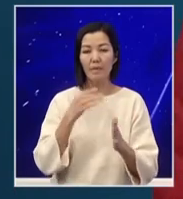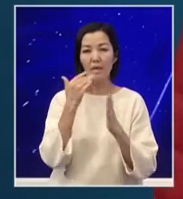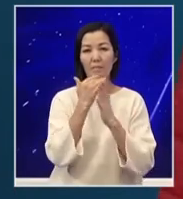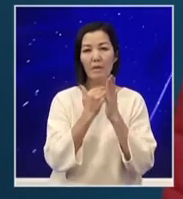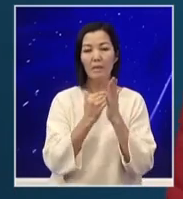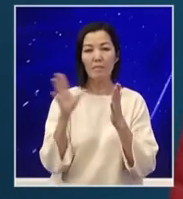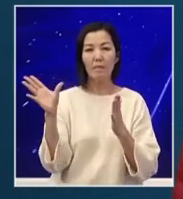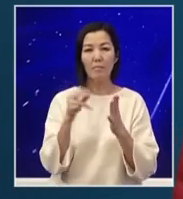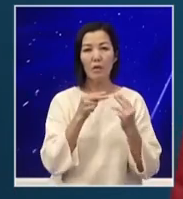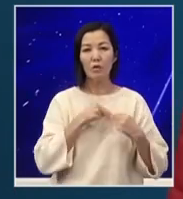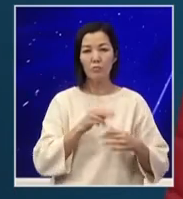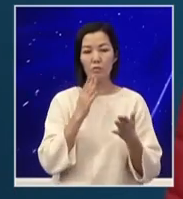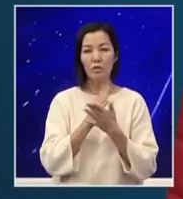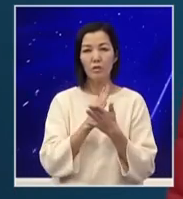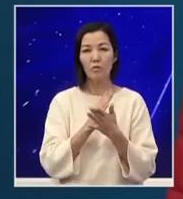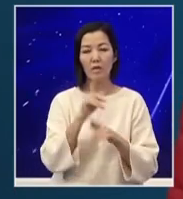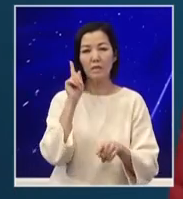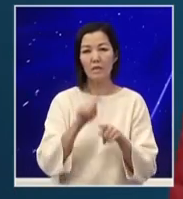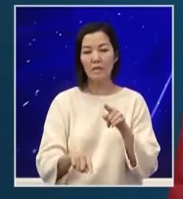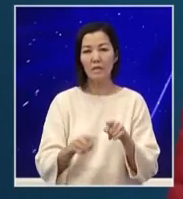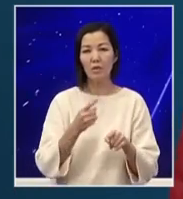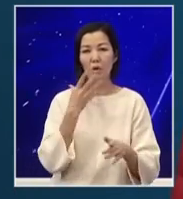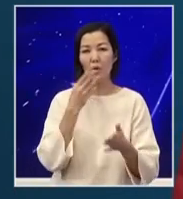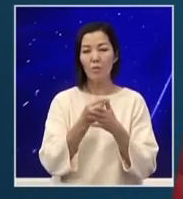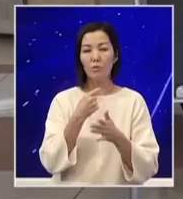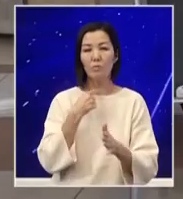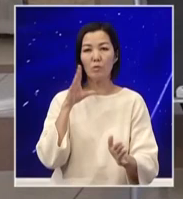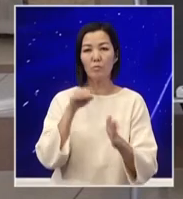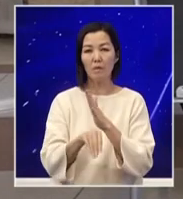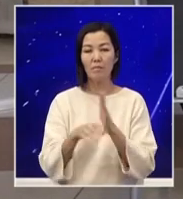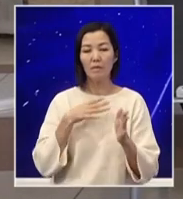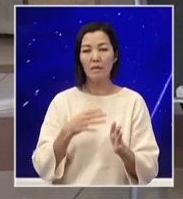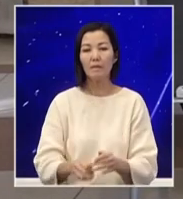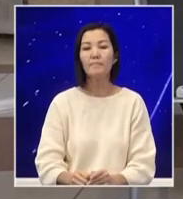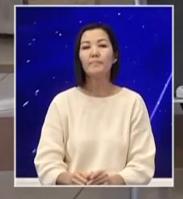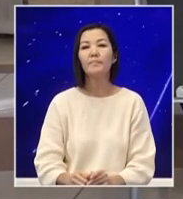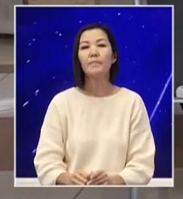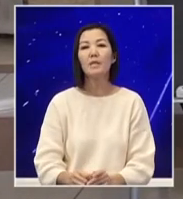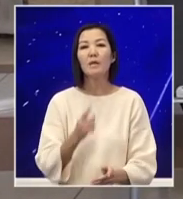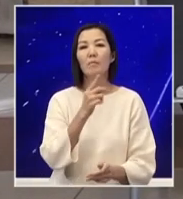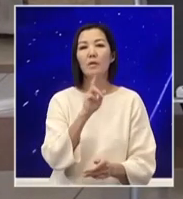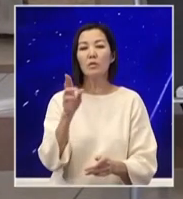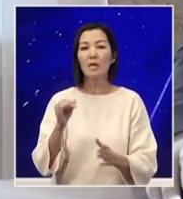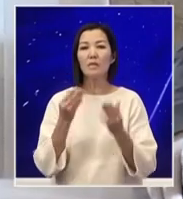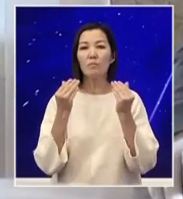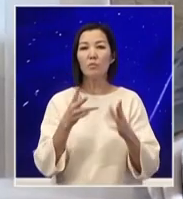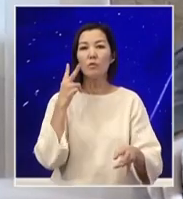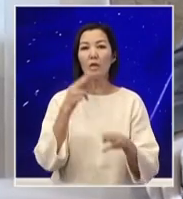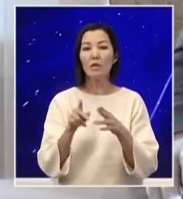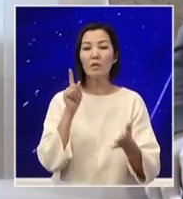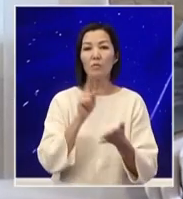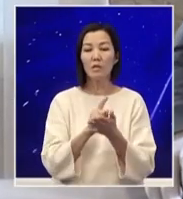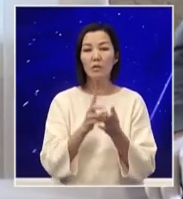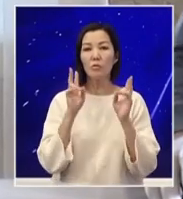жасауда, тез арада өзімнің дауысым қабылданды. Дауыс беру қазанның бірінде басталып, бүгін аяқталуы тиіс